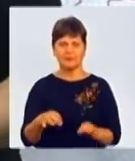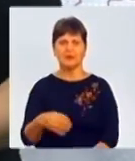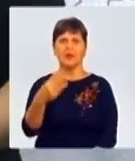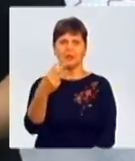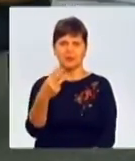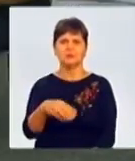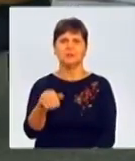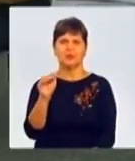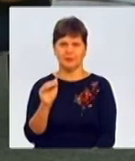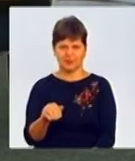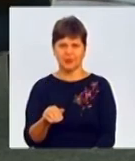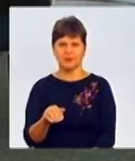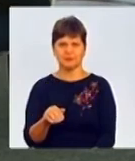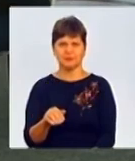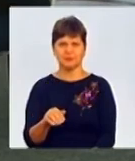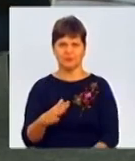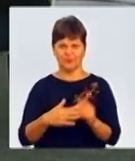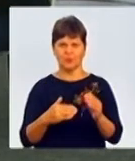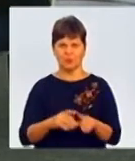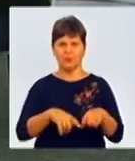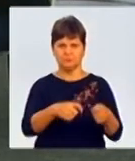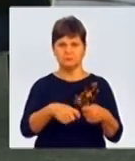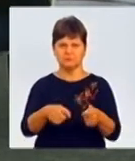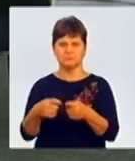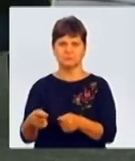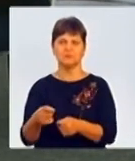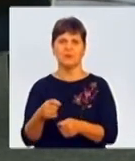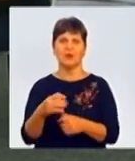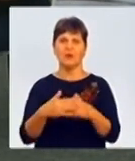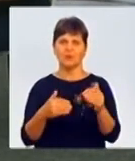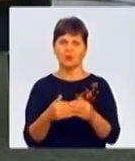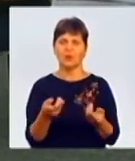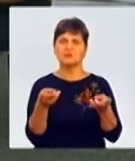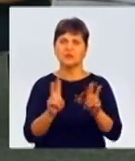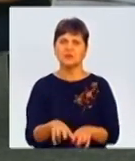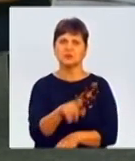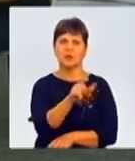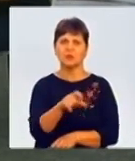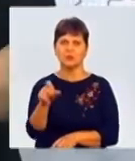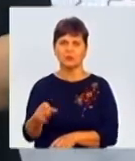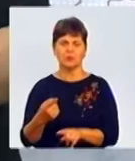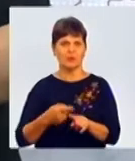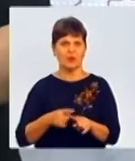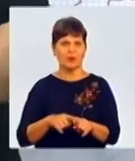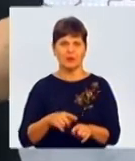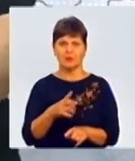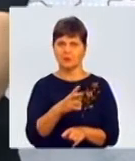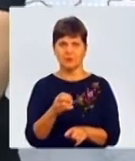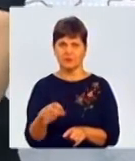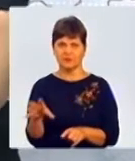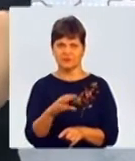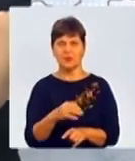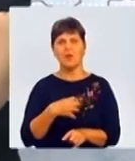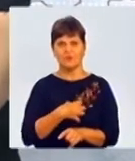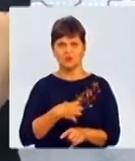Так, ось так. Прямо в руки? В руки і залишили людям для того, щоб вони розповіли дітям, в основному в